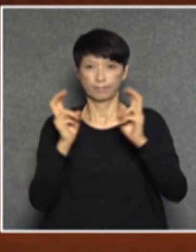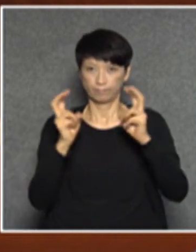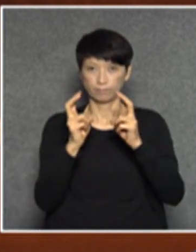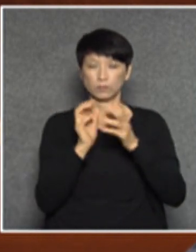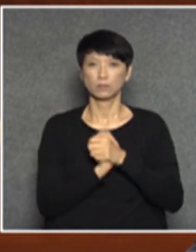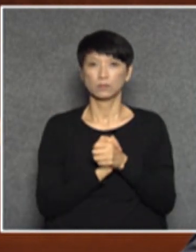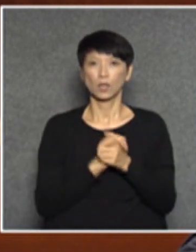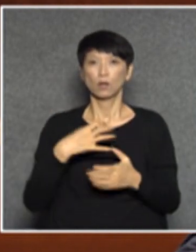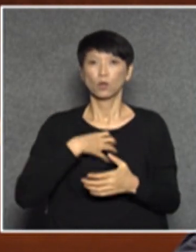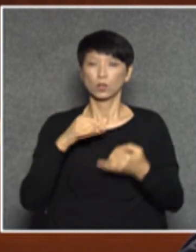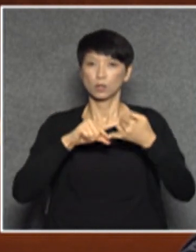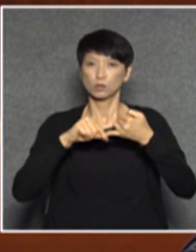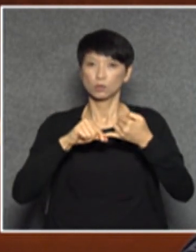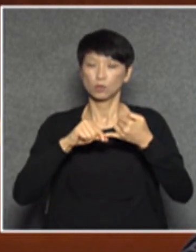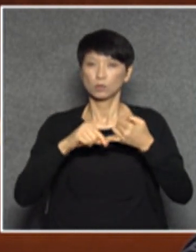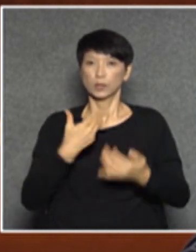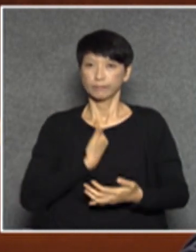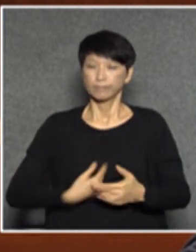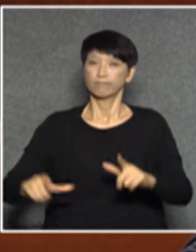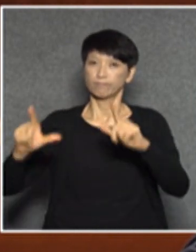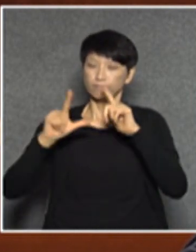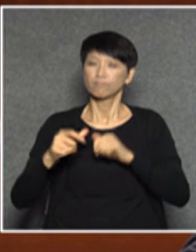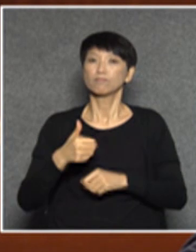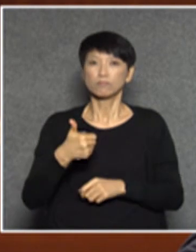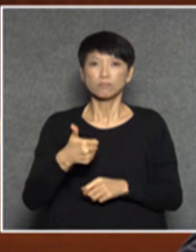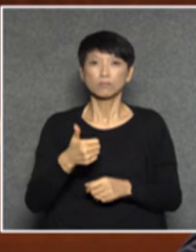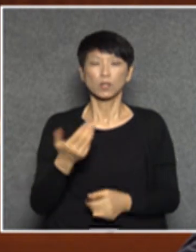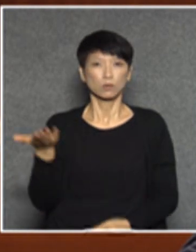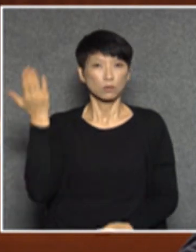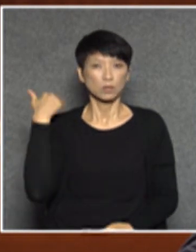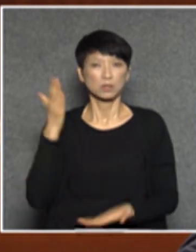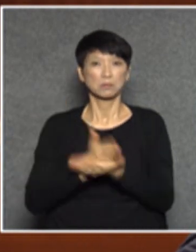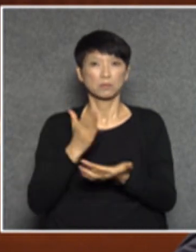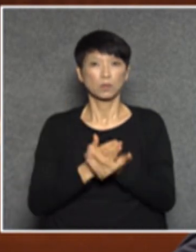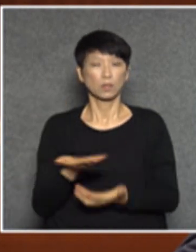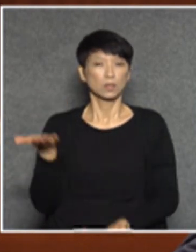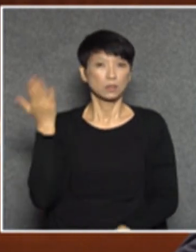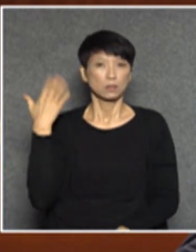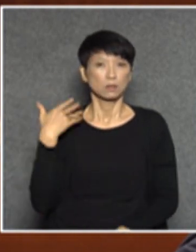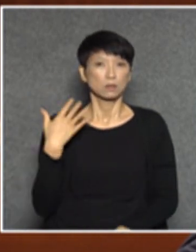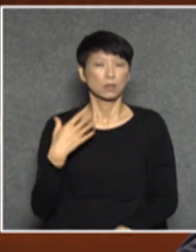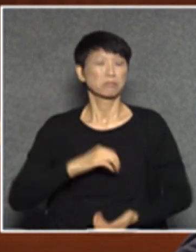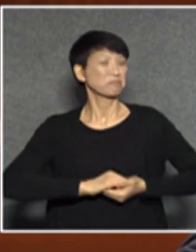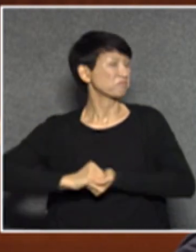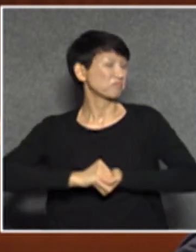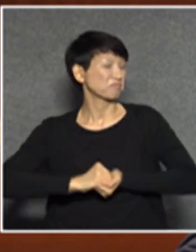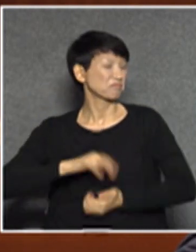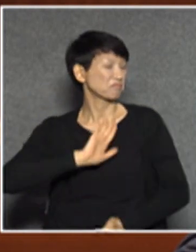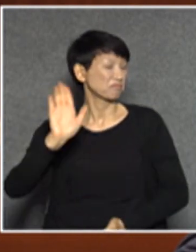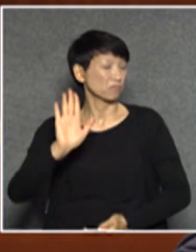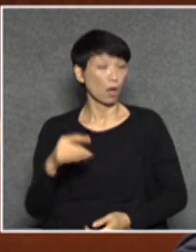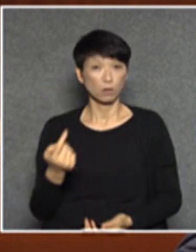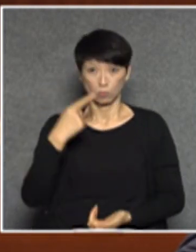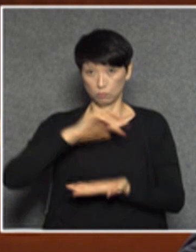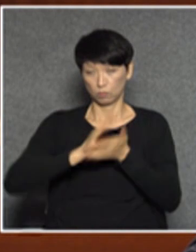覺得初步係得到善意嘅回應嘅，至少唔會好似以前咁你就杯葛。不合作運動，你提出要見我就不見